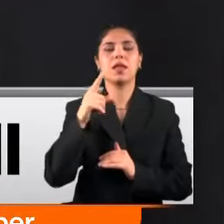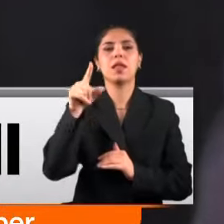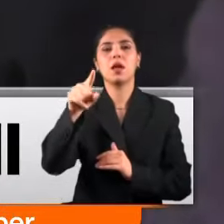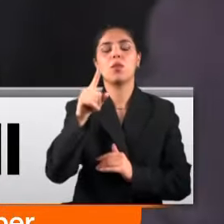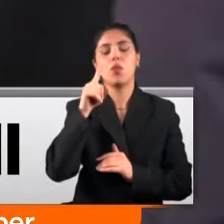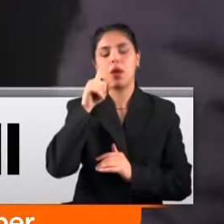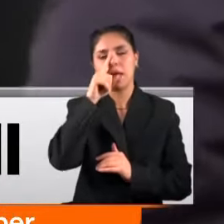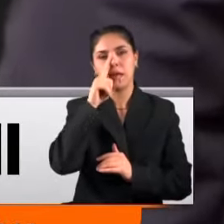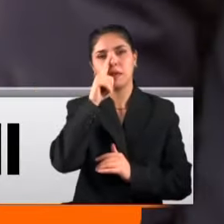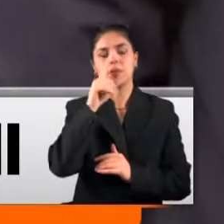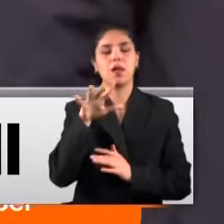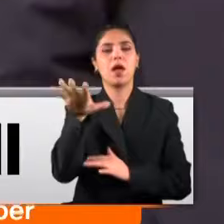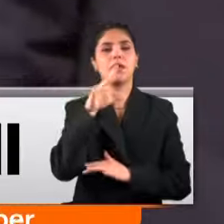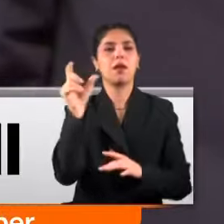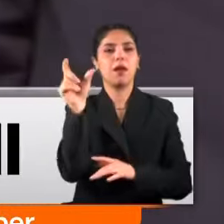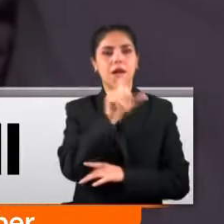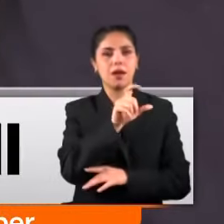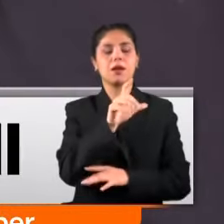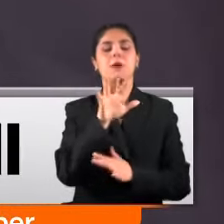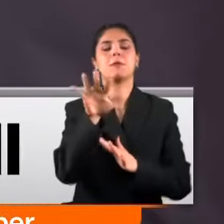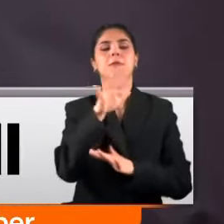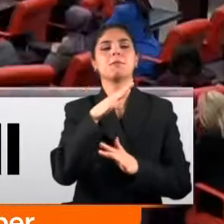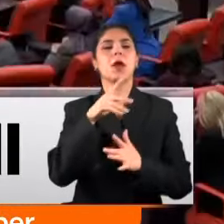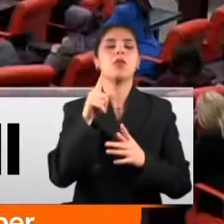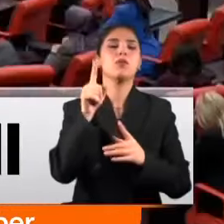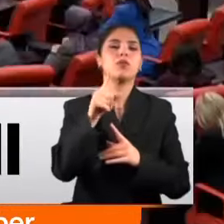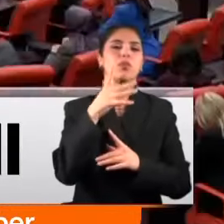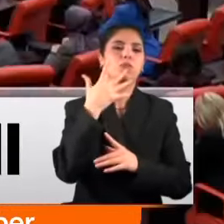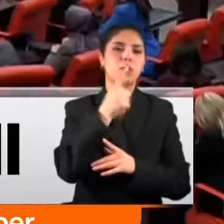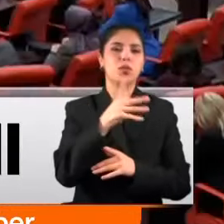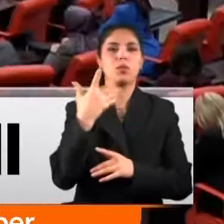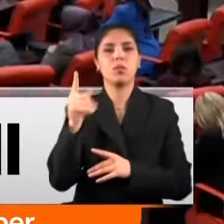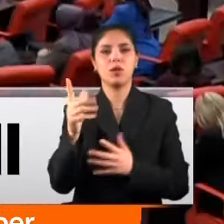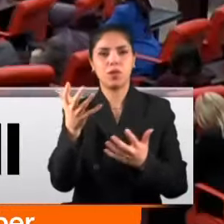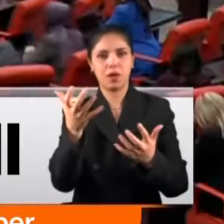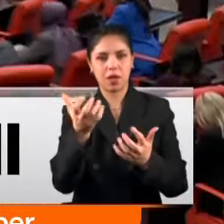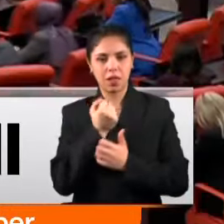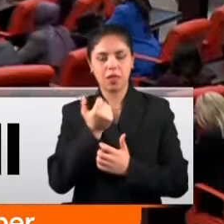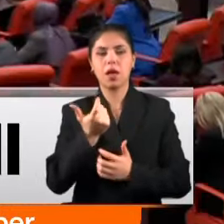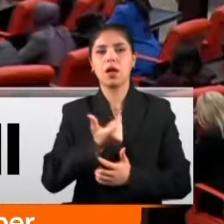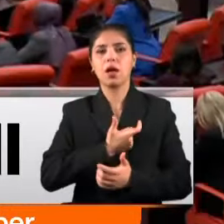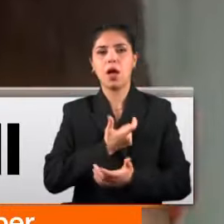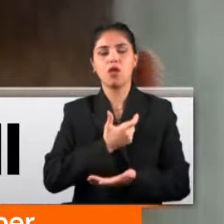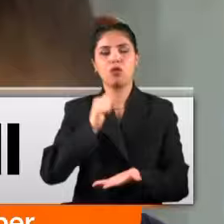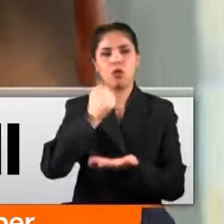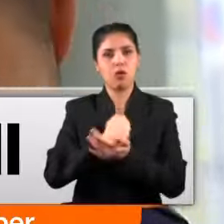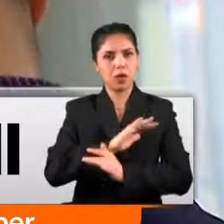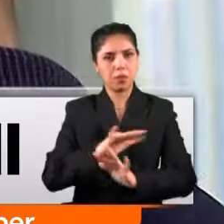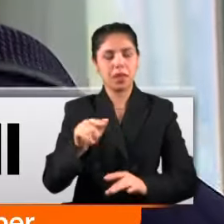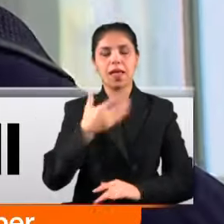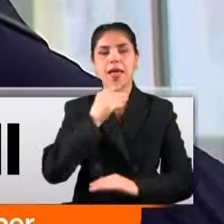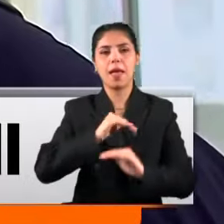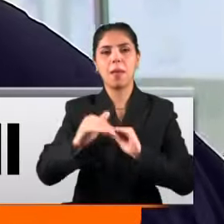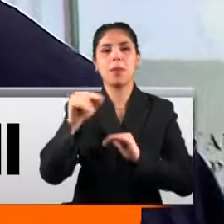lira bayram ikramiyesi alacak. Uzlaşılan formül jet hızıyla meclise gönderilerek yasalaşacak ve emekliler bu yılki